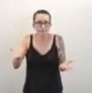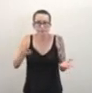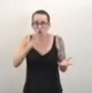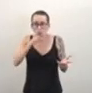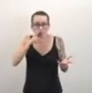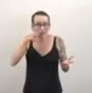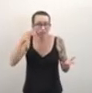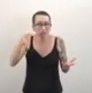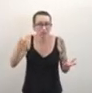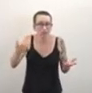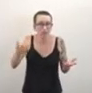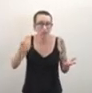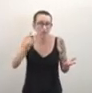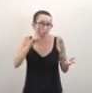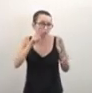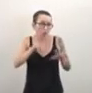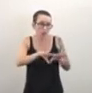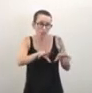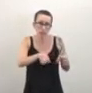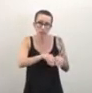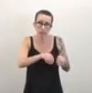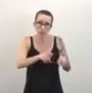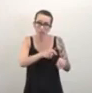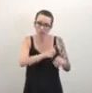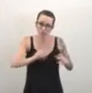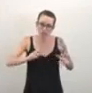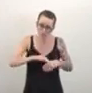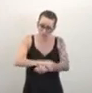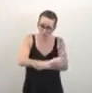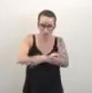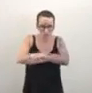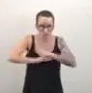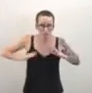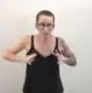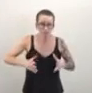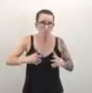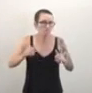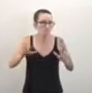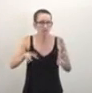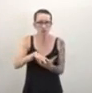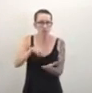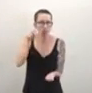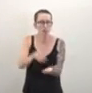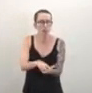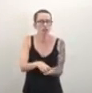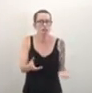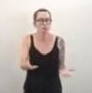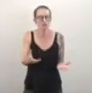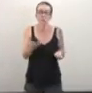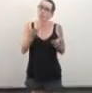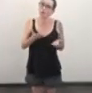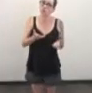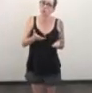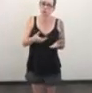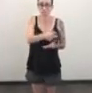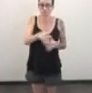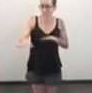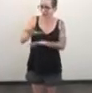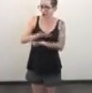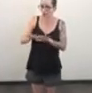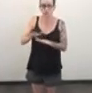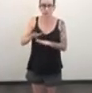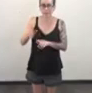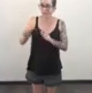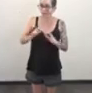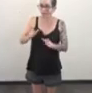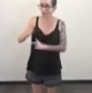humaines, d'équipes qui sont immensément engagées, mais à bout de souffle, et qui composent aujourd'hui avec des collègues aux